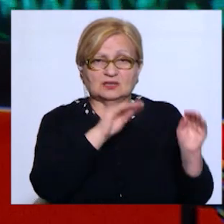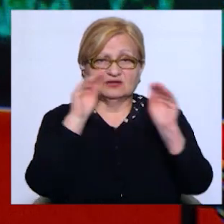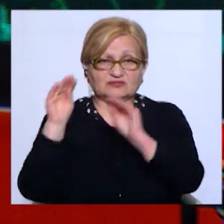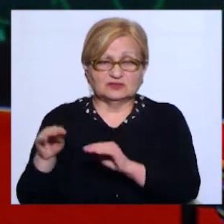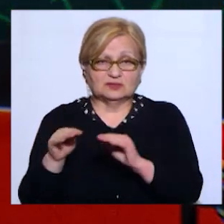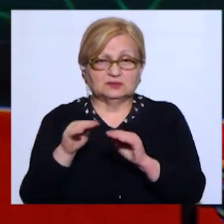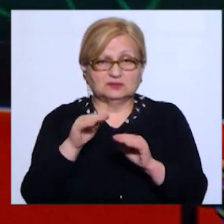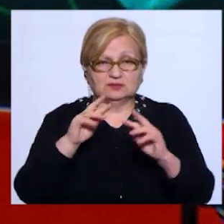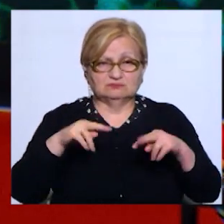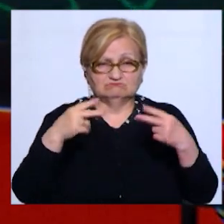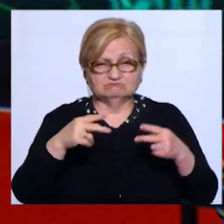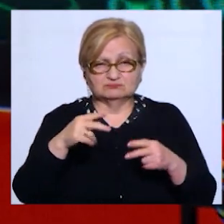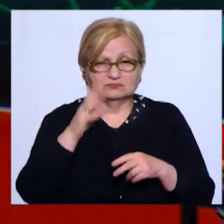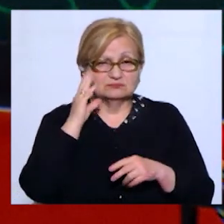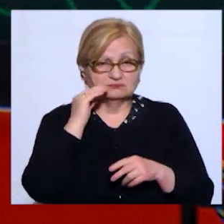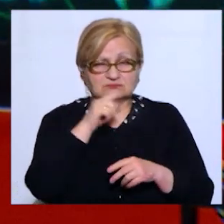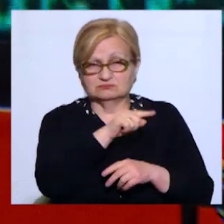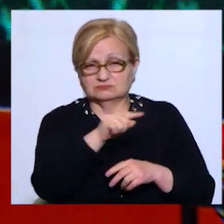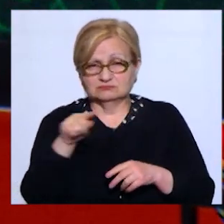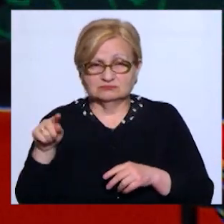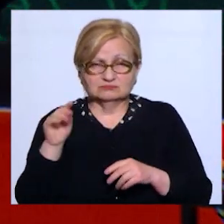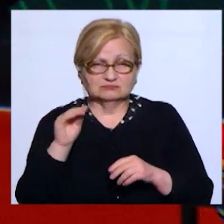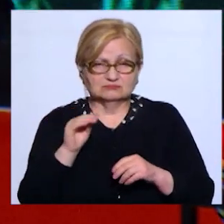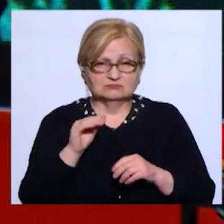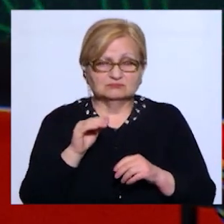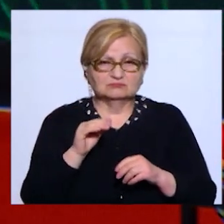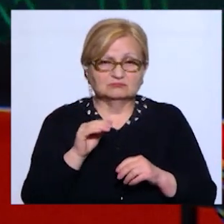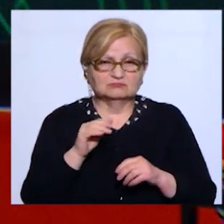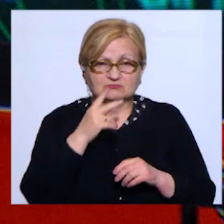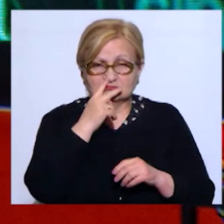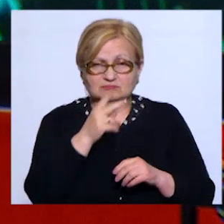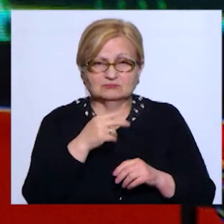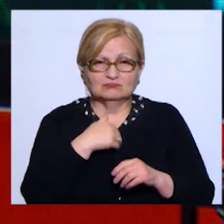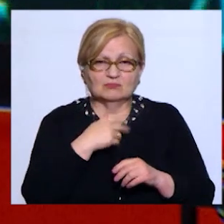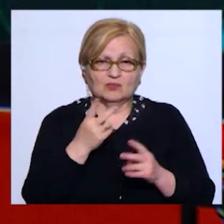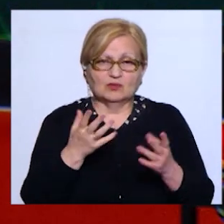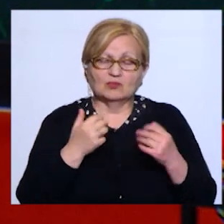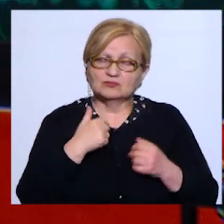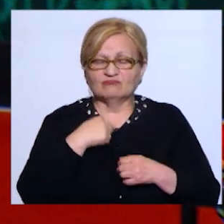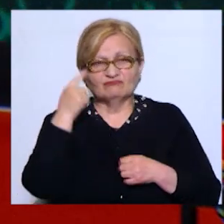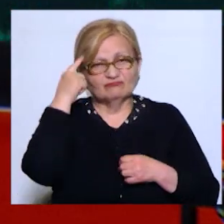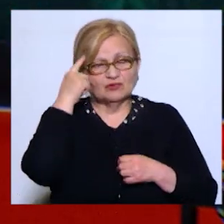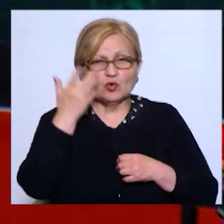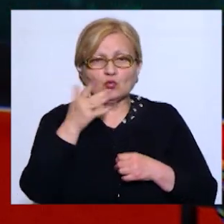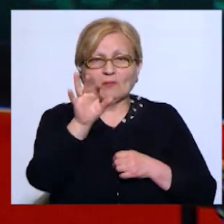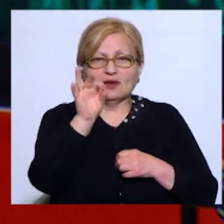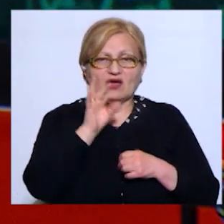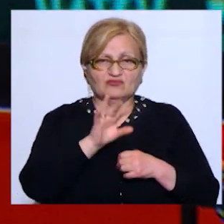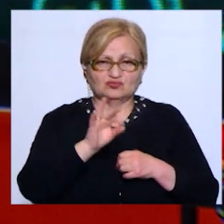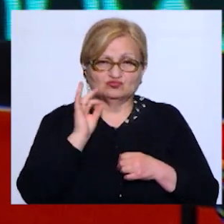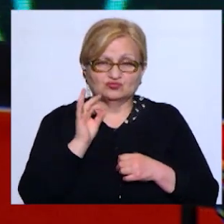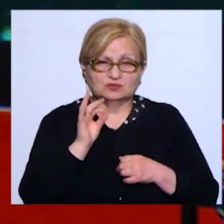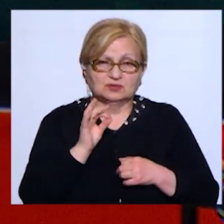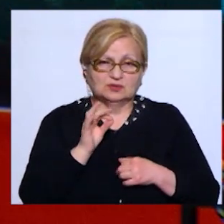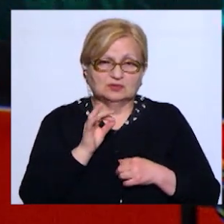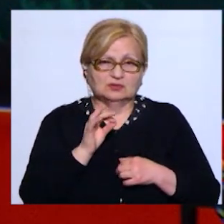ინფორმაცია ესეთი რიცხვით ღერთ შეუსაბამები და დავხაზე მართკუთხედი და ნახეთ, უნდა მივიღოთ გადაწყვეტილება. ძალიან ხშირად სპორტსმენმა შეიძლება